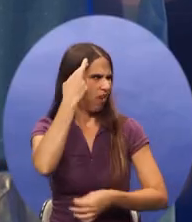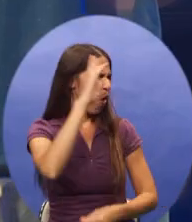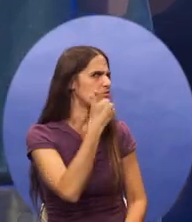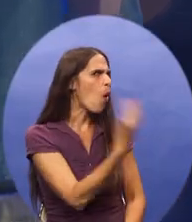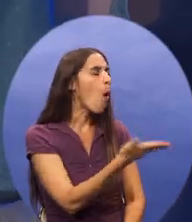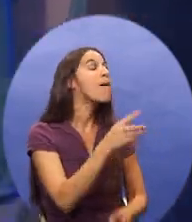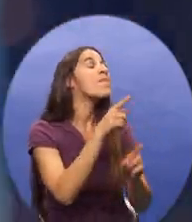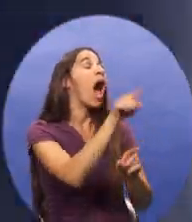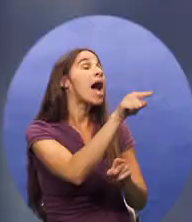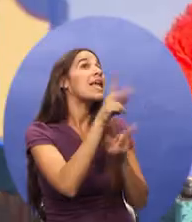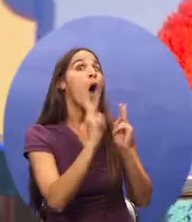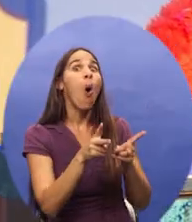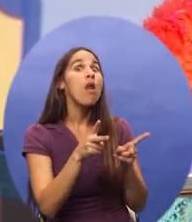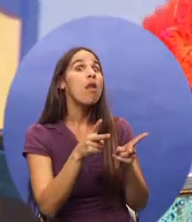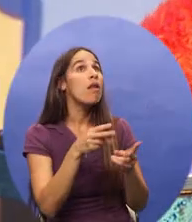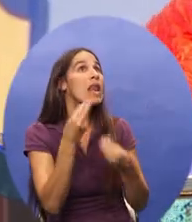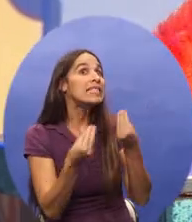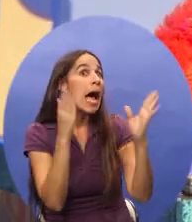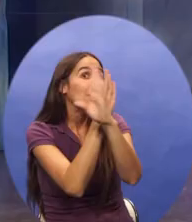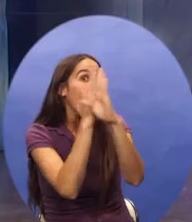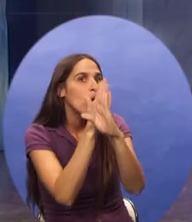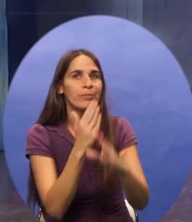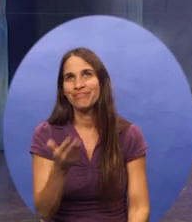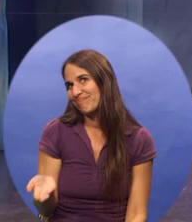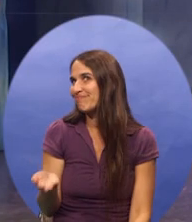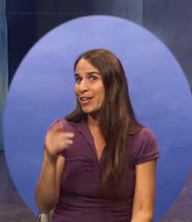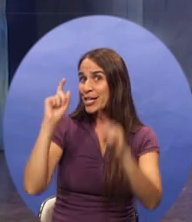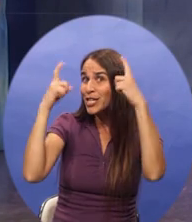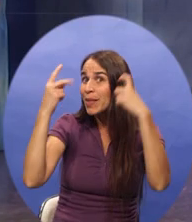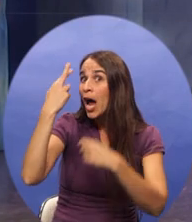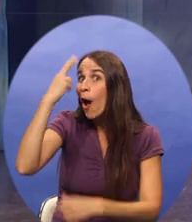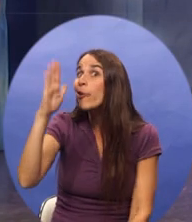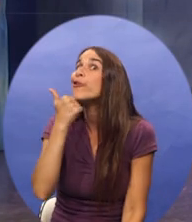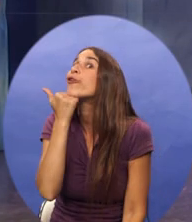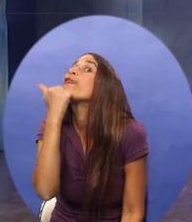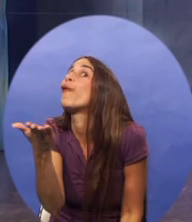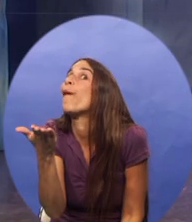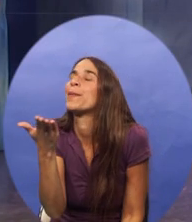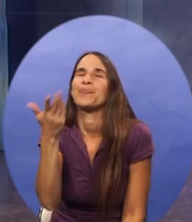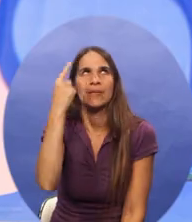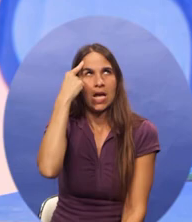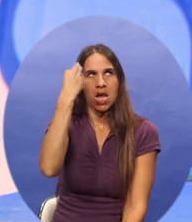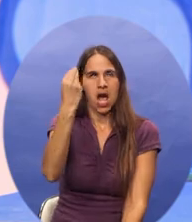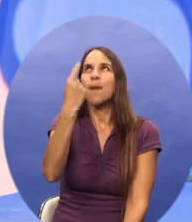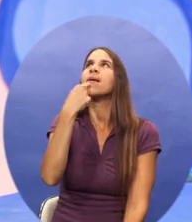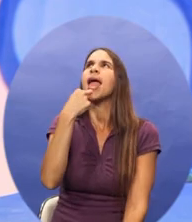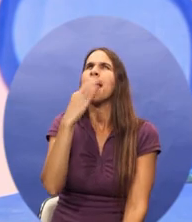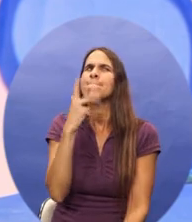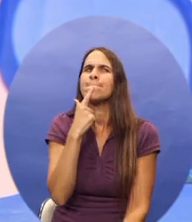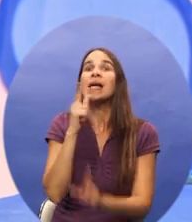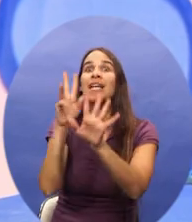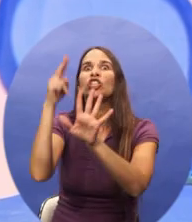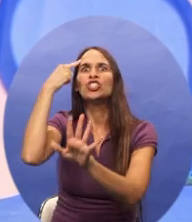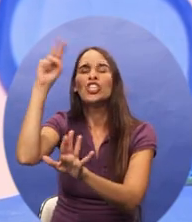זה רעיון ממש גרוע. תקשיב לי, אתה יכול לשחק מחבואים. שבתאי, הרעיונות שלך ממש ממש לא טובים. תן לי רגע.